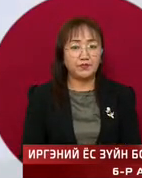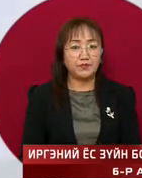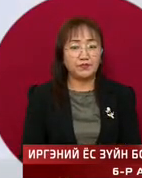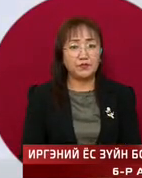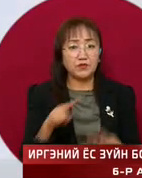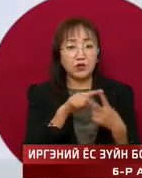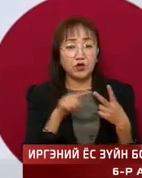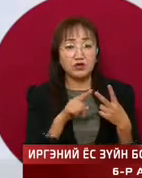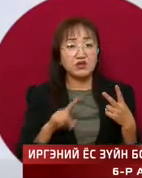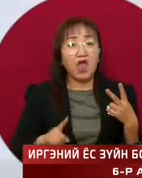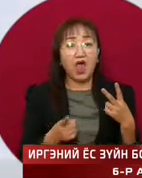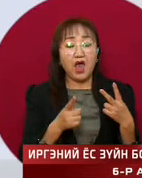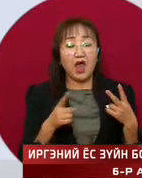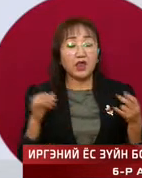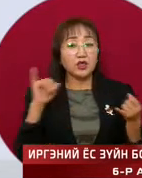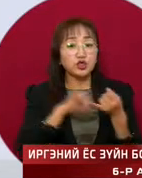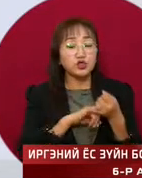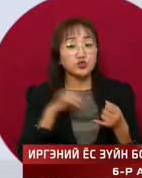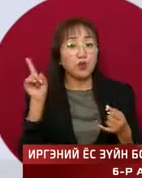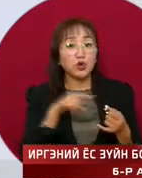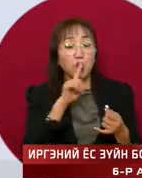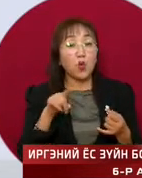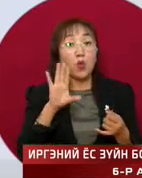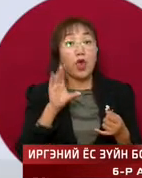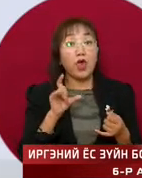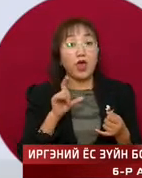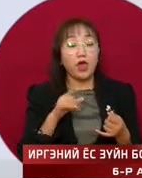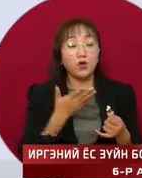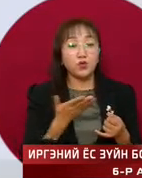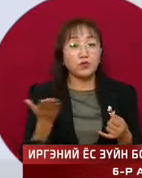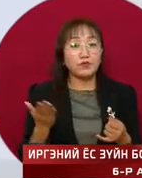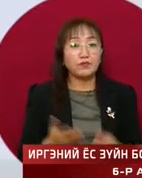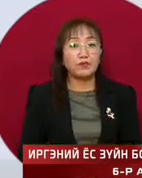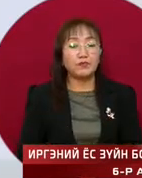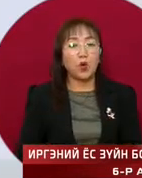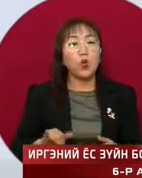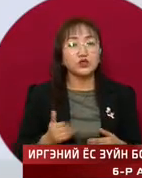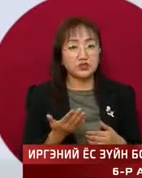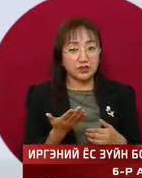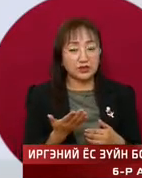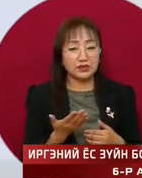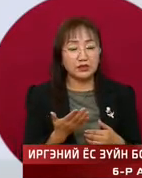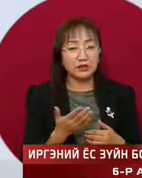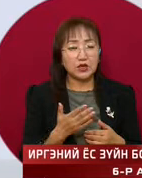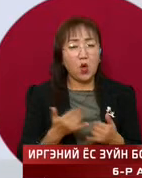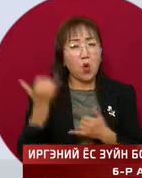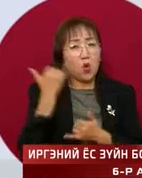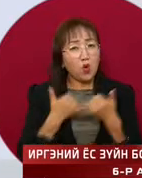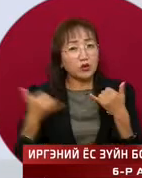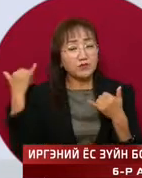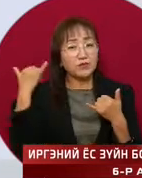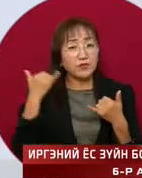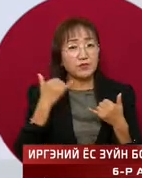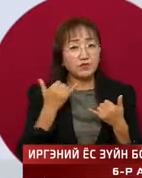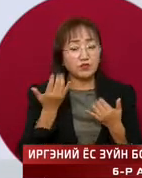Тэр хоёр яагаад гэрлэж болохгүй гэдгийг ойлгож мэдсэн байх хүүхдүүдээ. Учир нь ураг удмын өсөлт хөгжилд